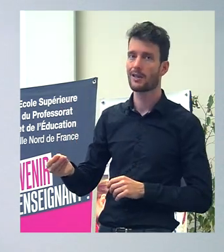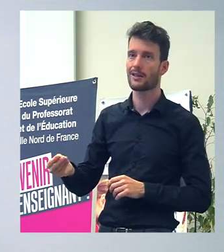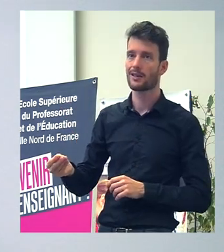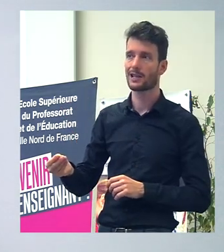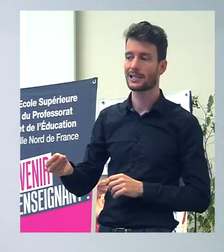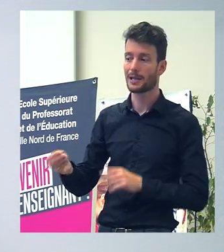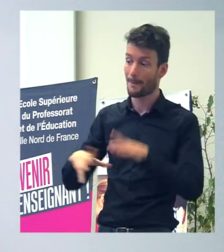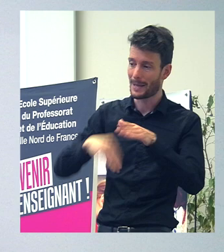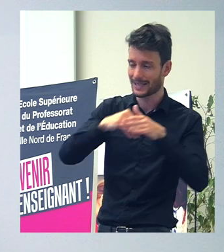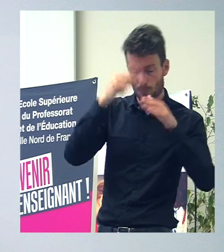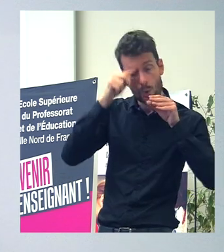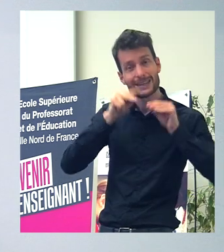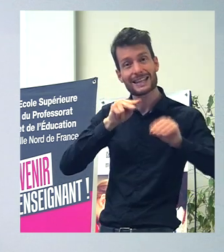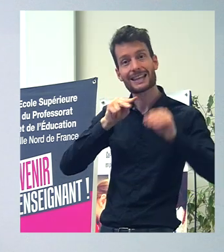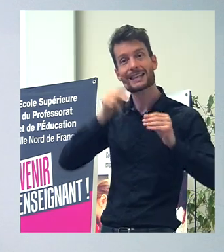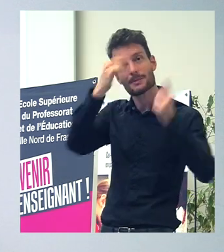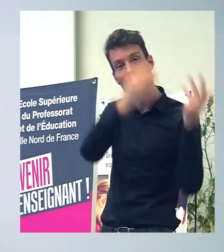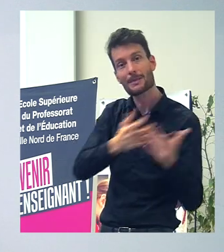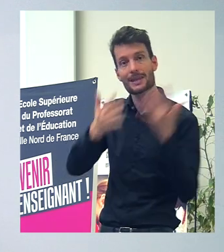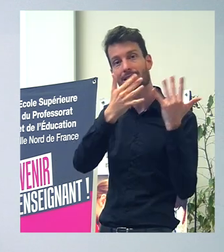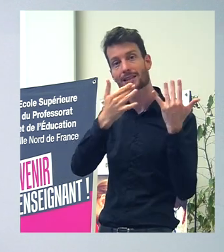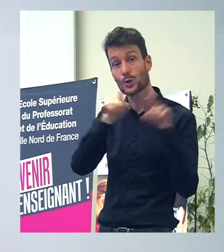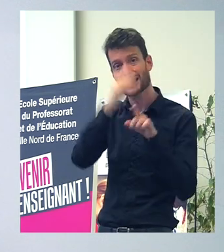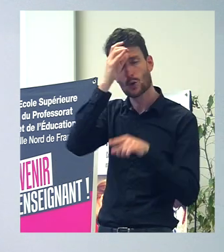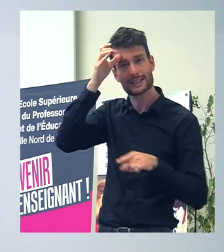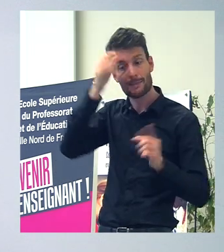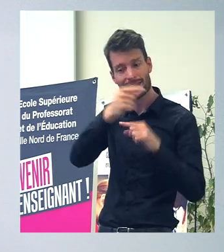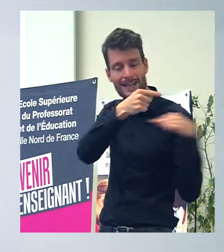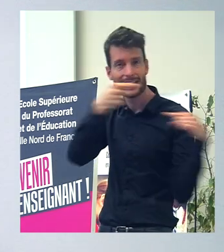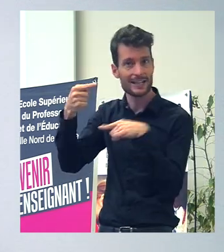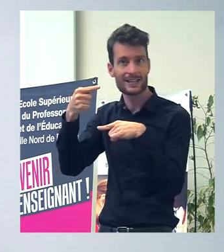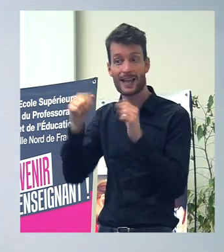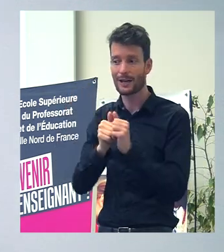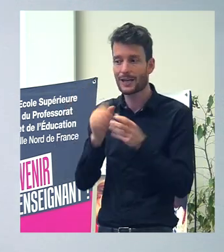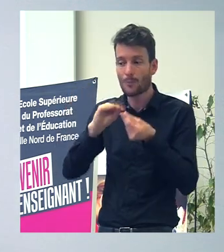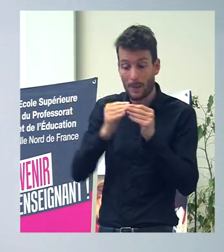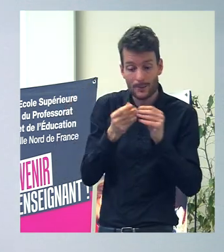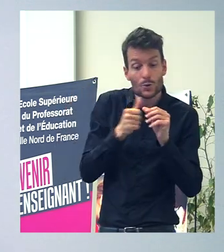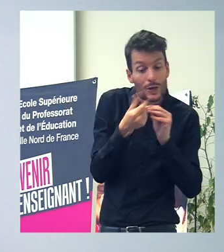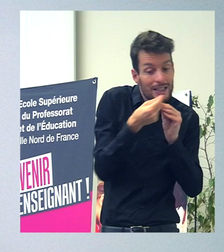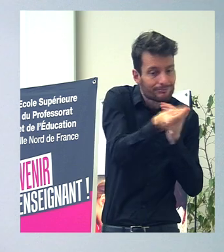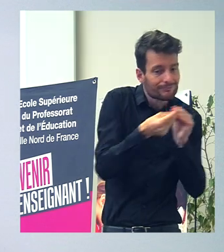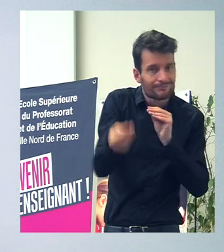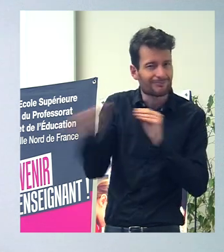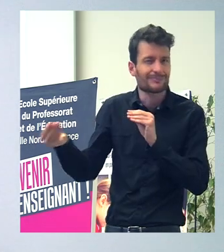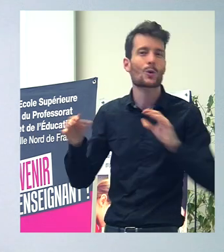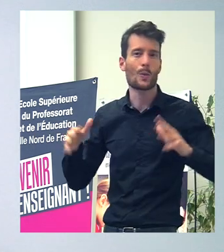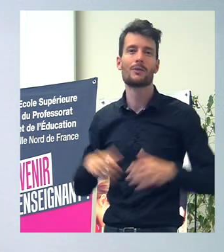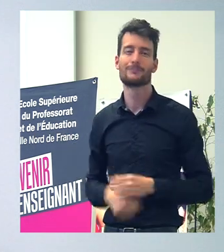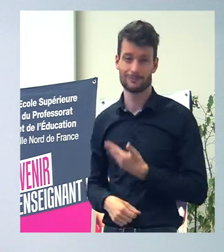la didactique des mathématiques et notamment du concept d'égalité avec des problèmes de redistribution. Donc là,